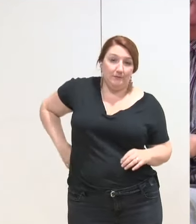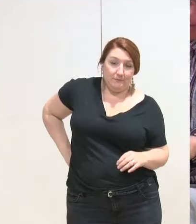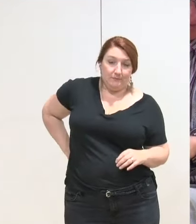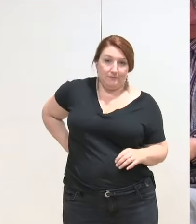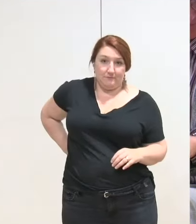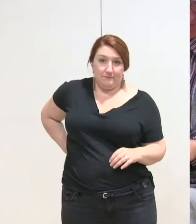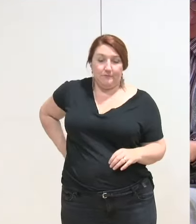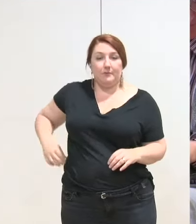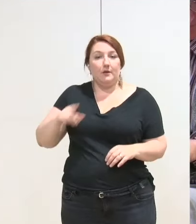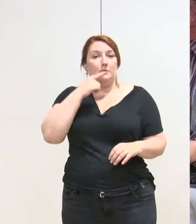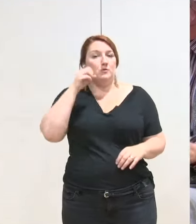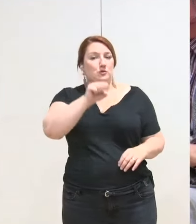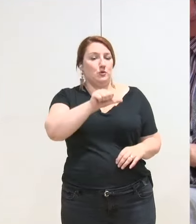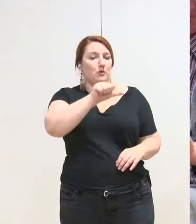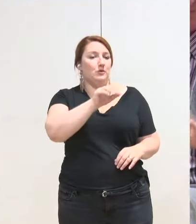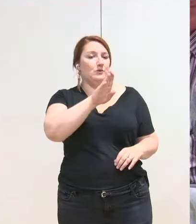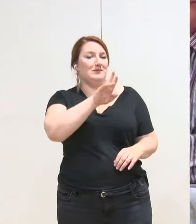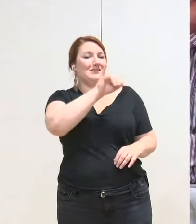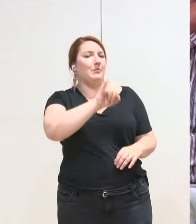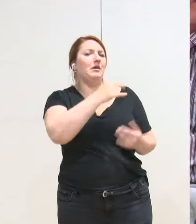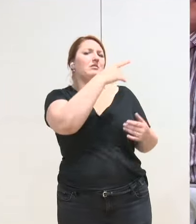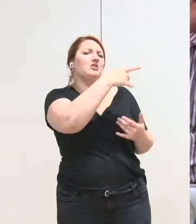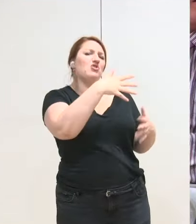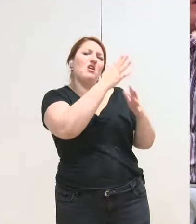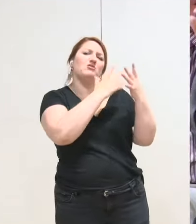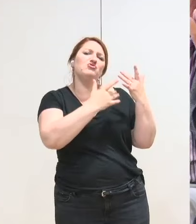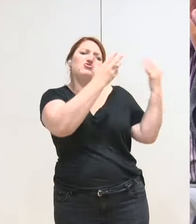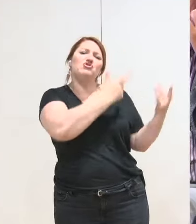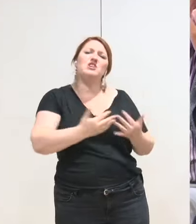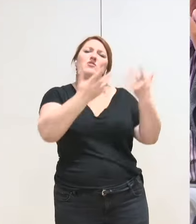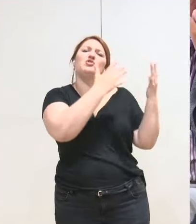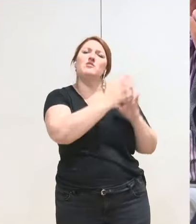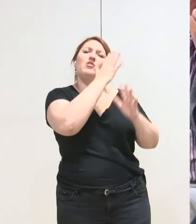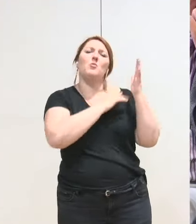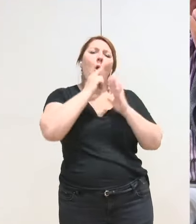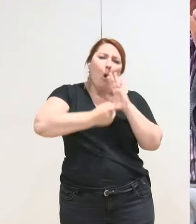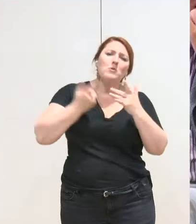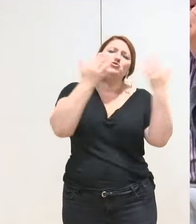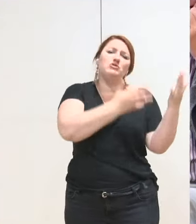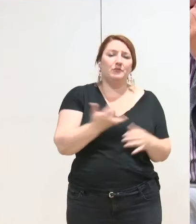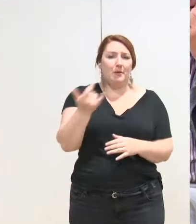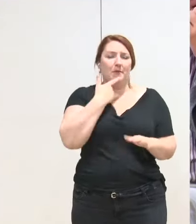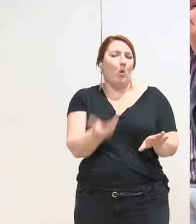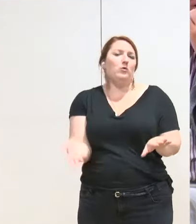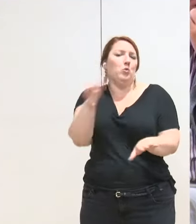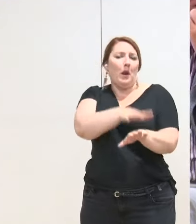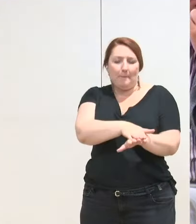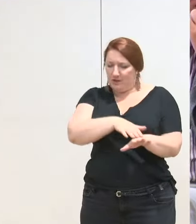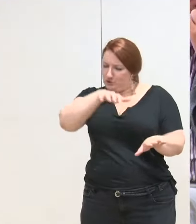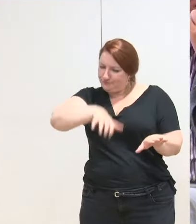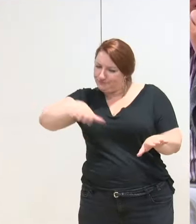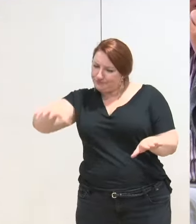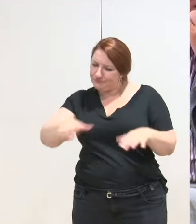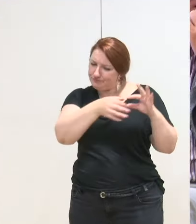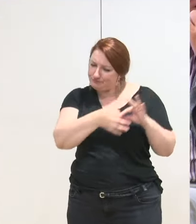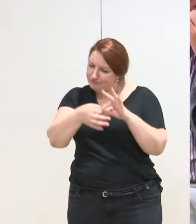Sabri vous nous avez déjà rappeler un nombre de chiffres je vais pas le refaire à nouveau à nouveau donc je vais tourner tout de suite la page pour passer à